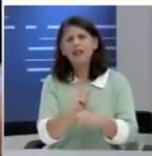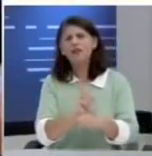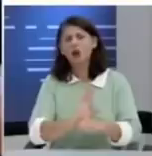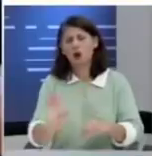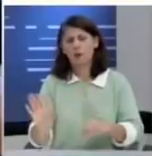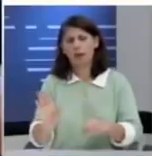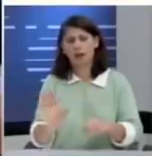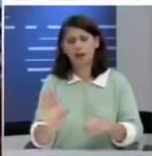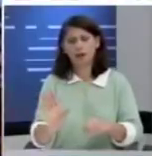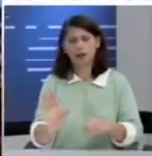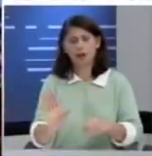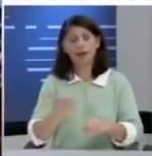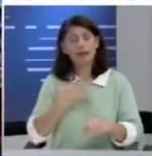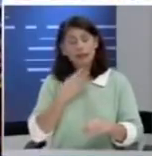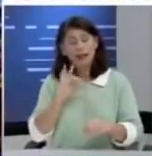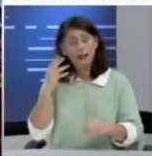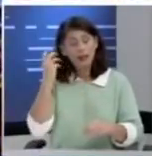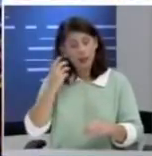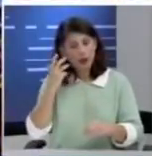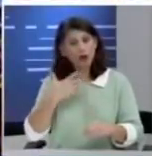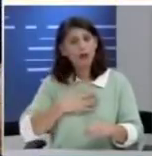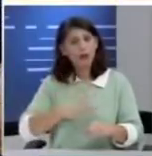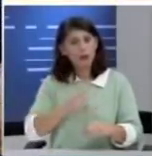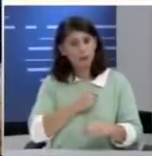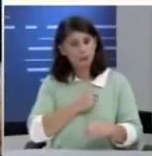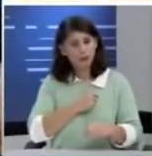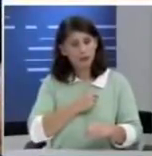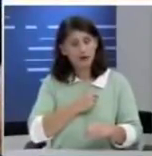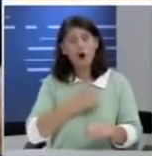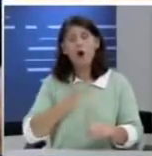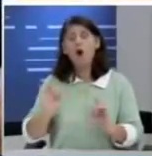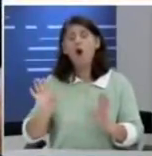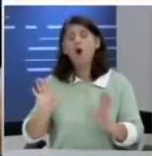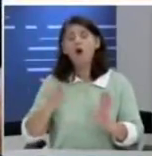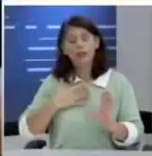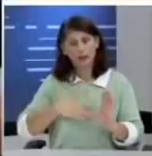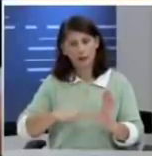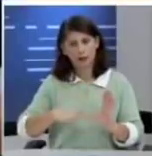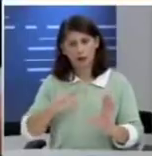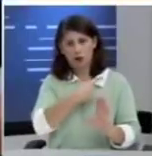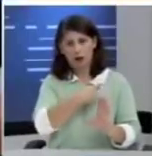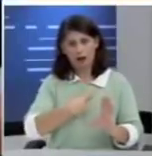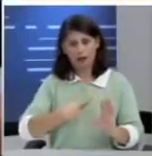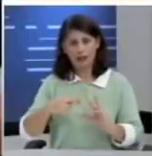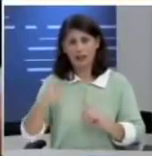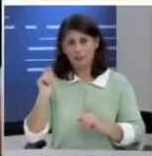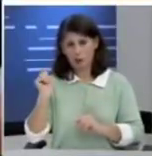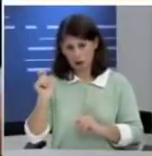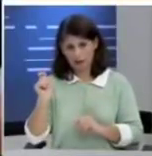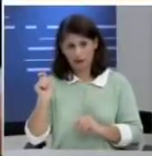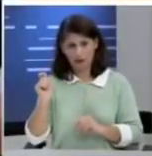δευτερόλεπτα. Είναι διότι θεωρώ και θέλω να πιστεύω άθελά του, ο αρχηγός της αξιωματικής